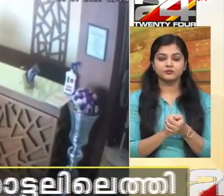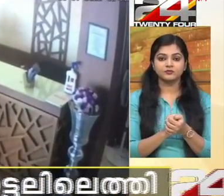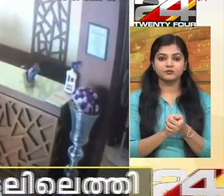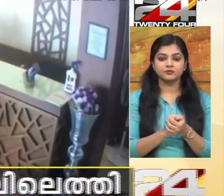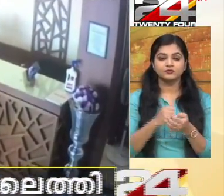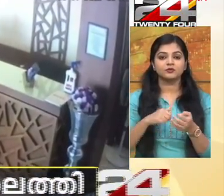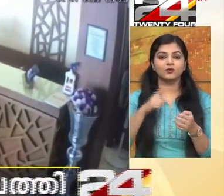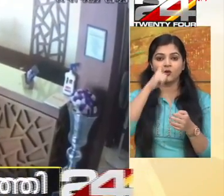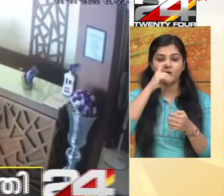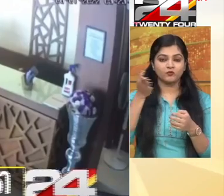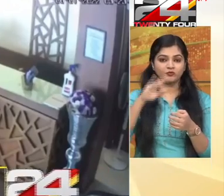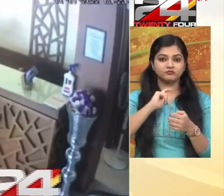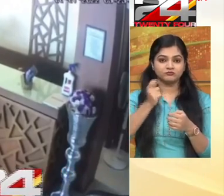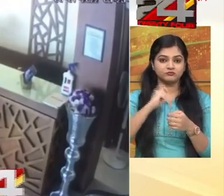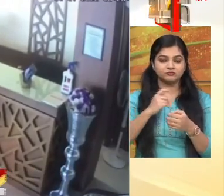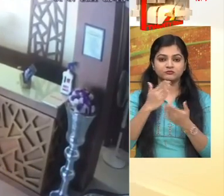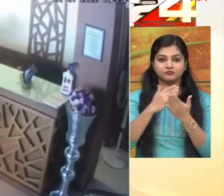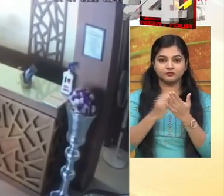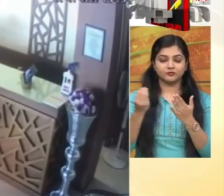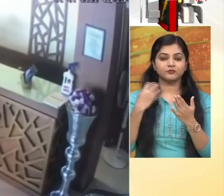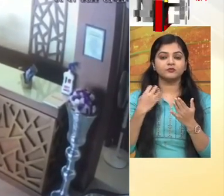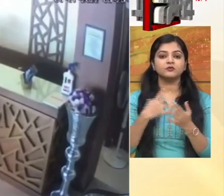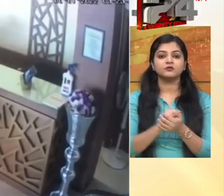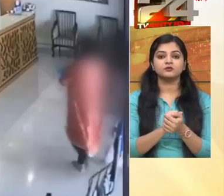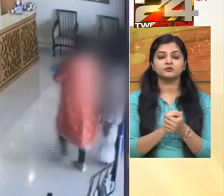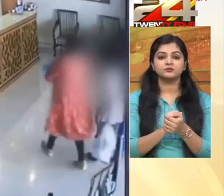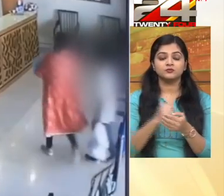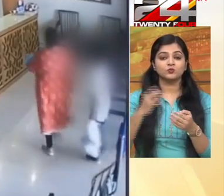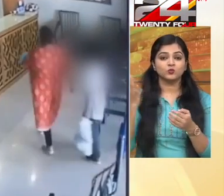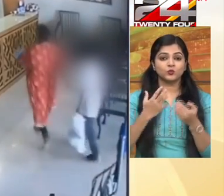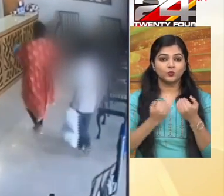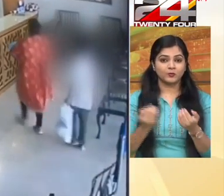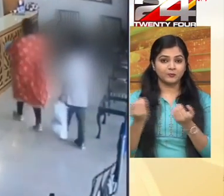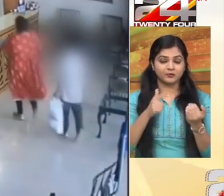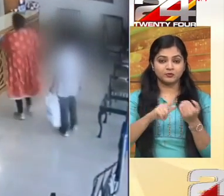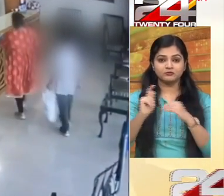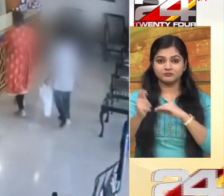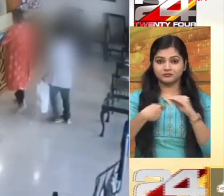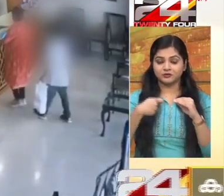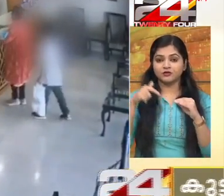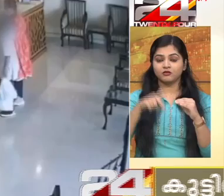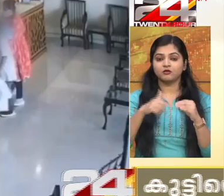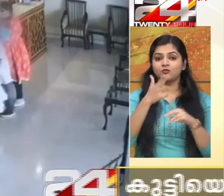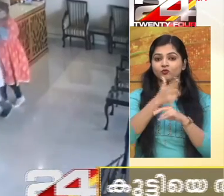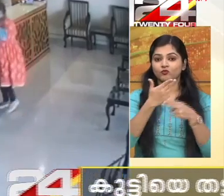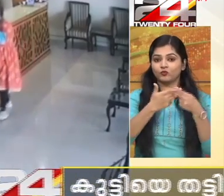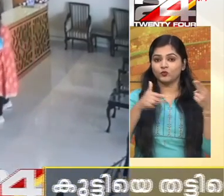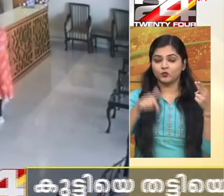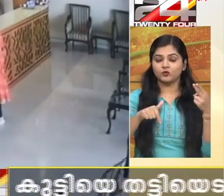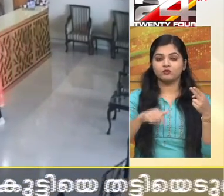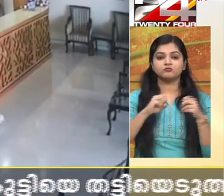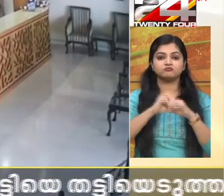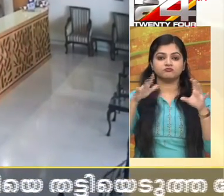വിഷ്ണു സുരേഷാണ് കോട്ടയത്ത് നിന്ന് വിവരങ്ങൾ നൽകിക്കൊണ്ടിരിക്കുന്നത്. നവജാത ശിശുവിനെ തട്ടിക്കൊണ്ടുപോകുന്നതിന്റെ CCTV ദൃശ്യങ്ങളാണ്